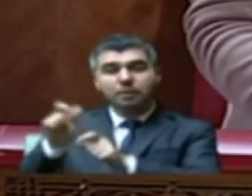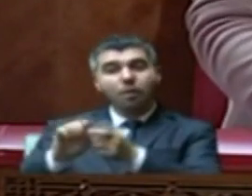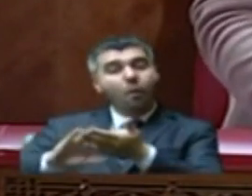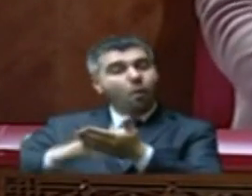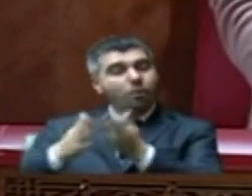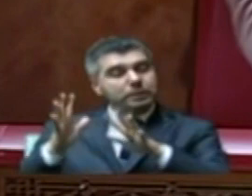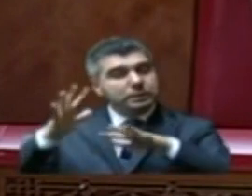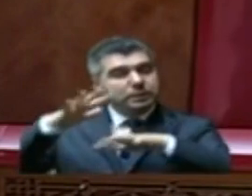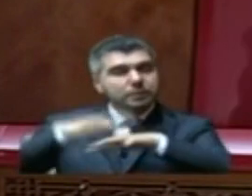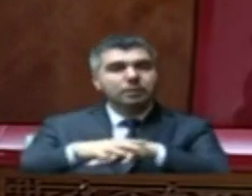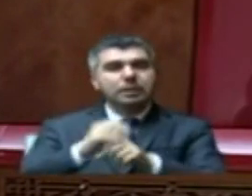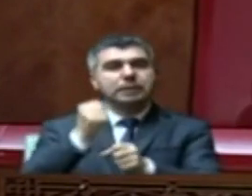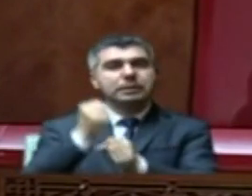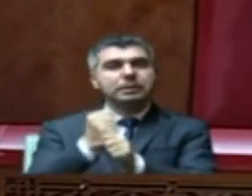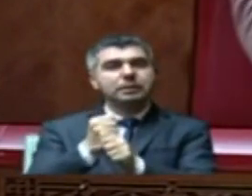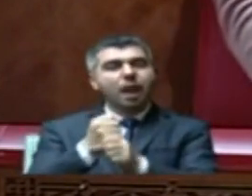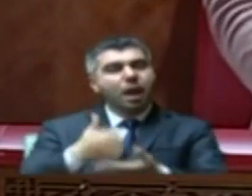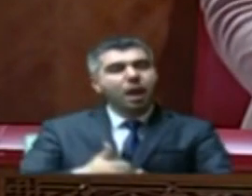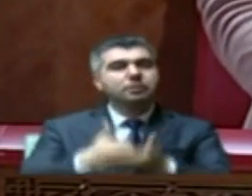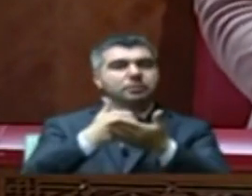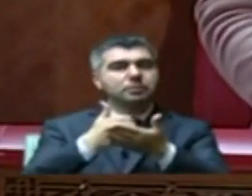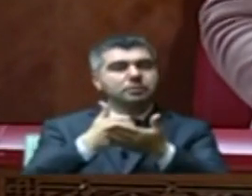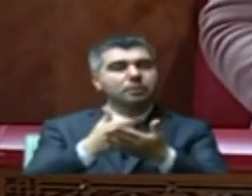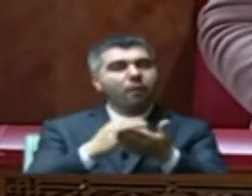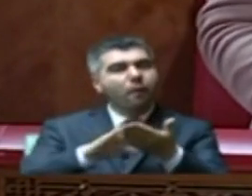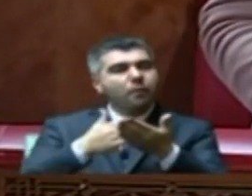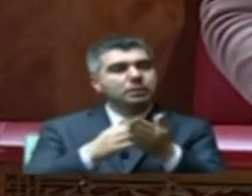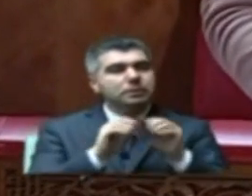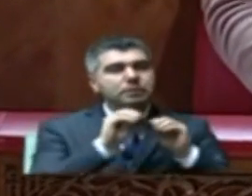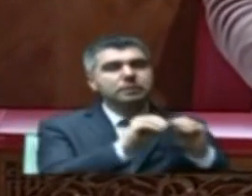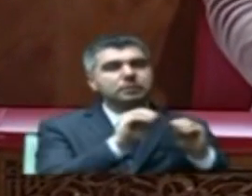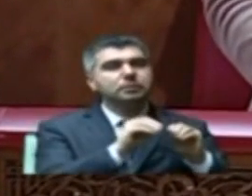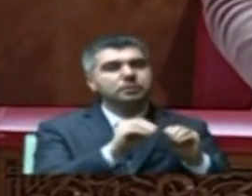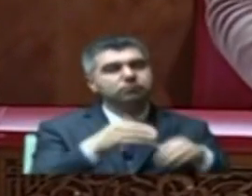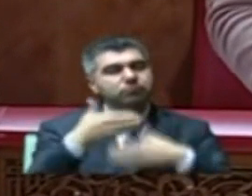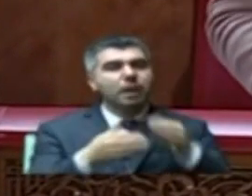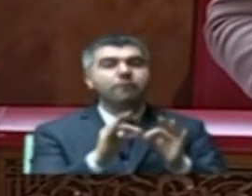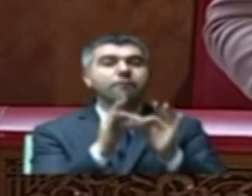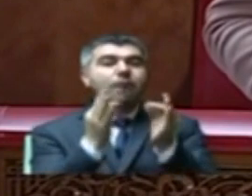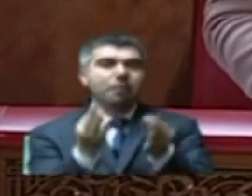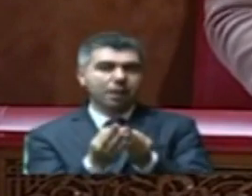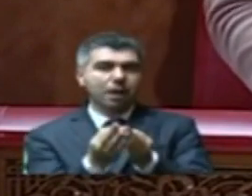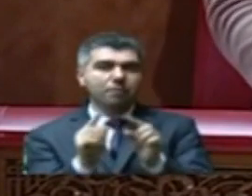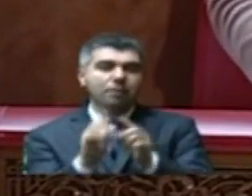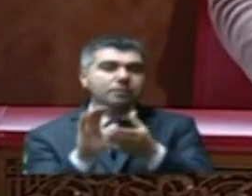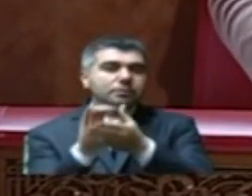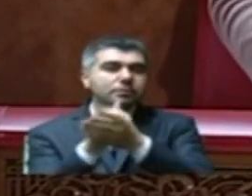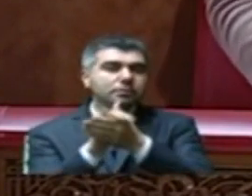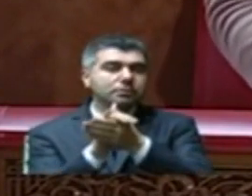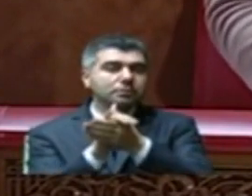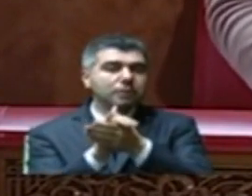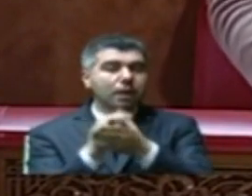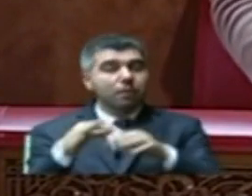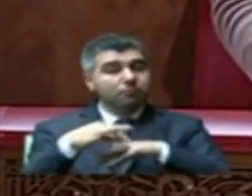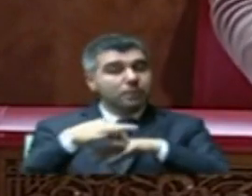المؤسسات ديال البلاد بالتعبئة الثقافية والاجتماعية لصالح الأسر، باش تبقى أولا متماسكة، باش